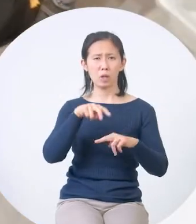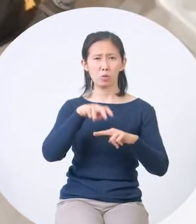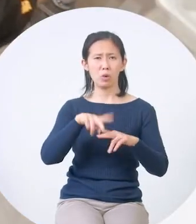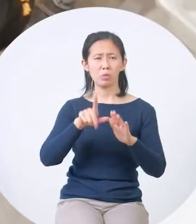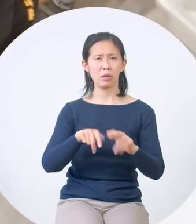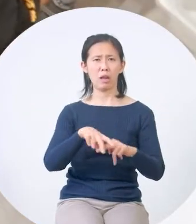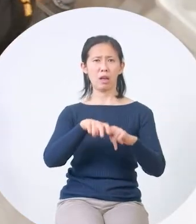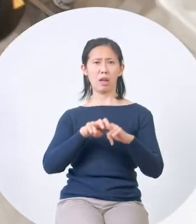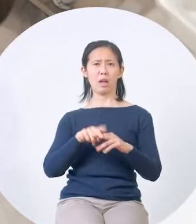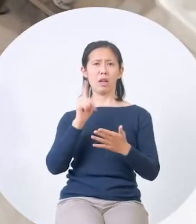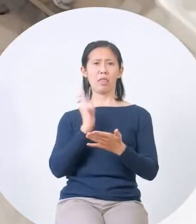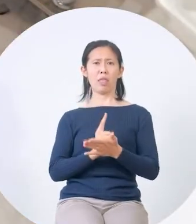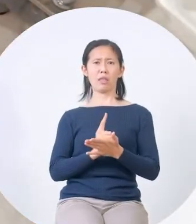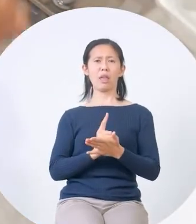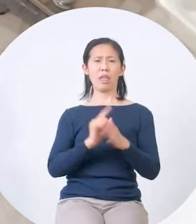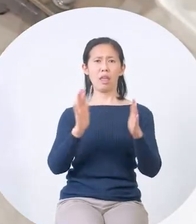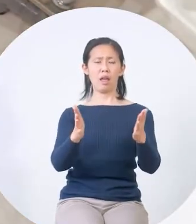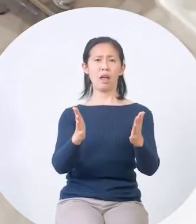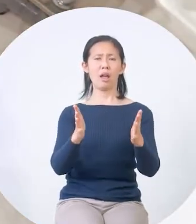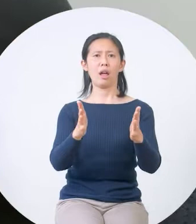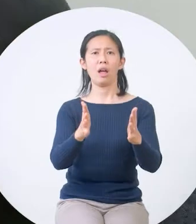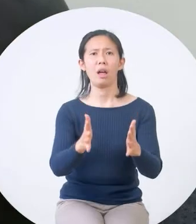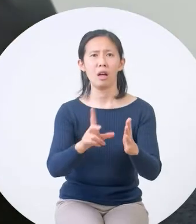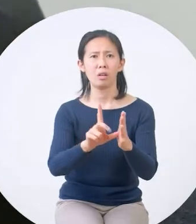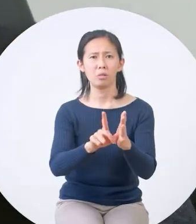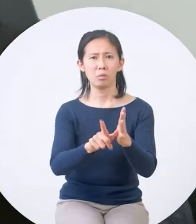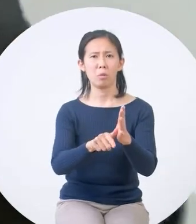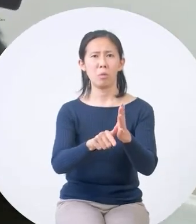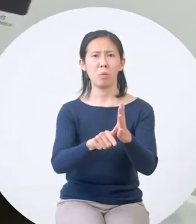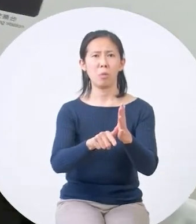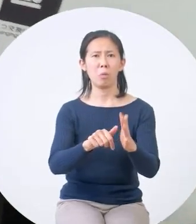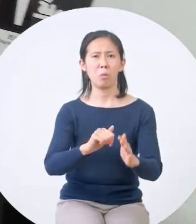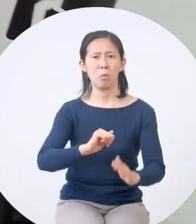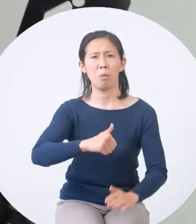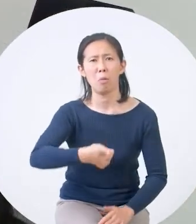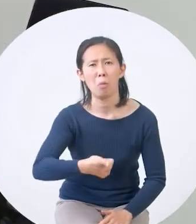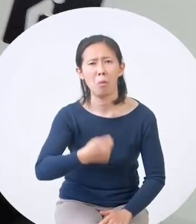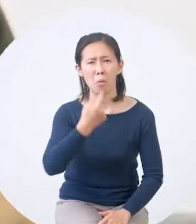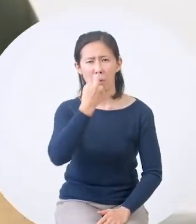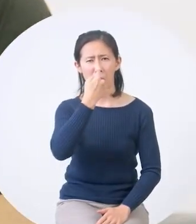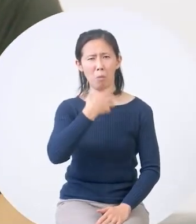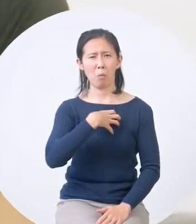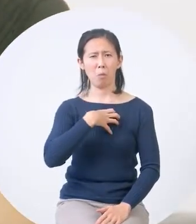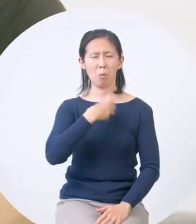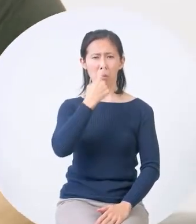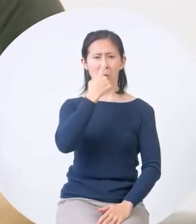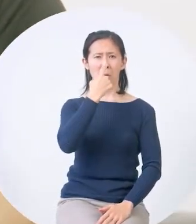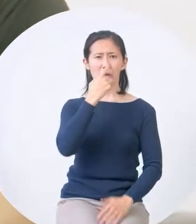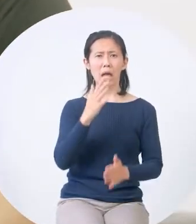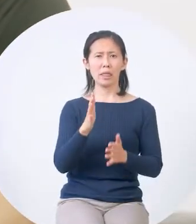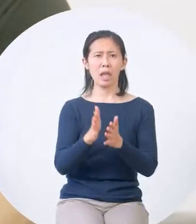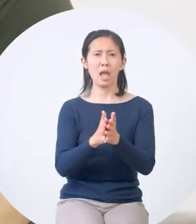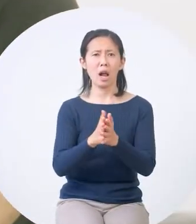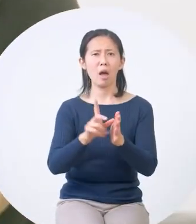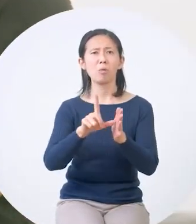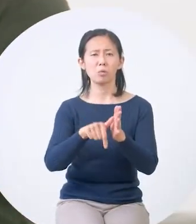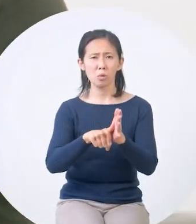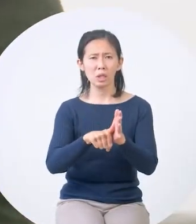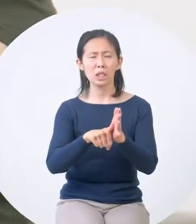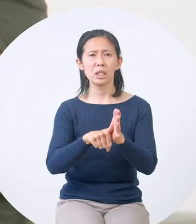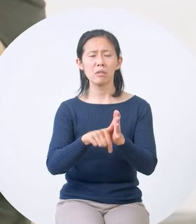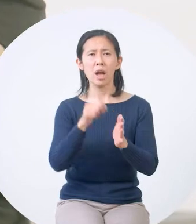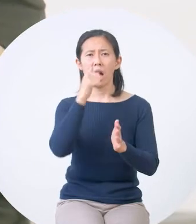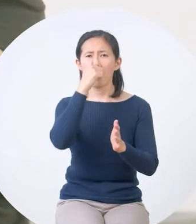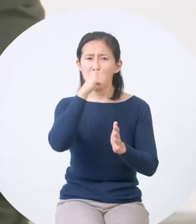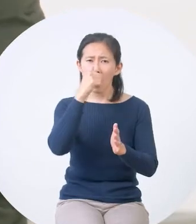けなので、結構手を前に出すと保ってられないんですよ。なのでやっぱ手洗う時とか結